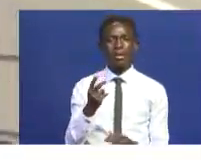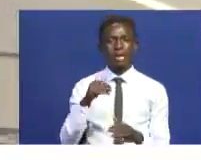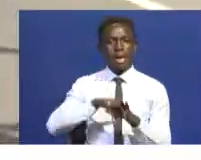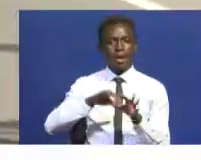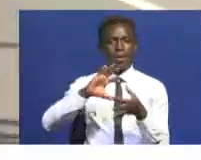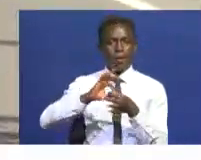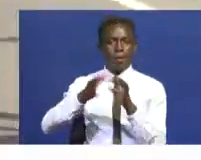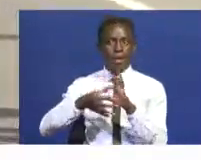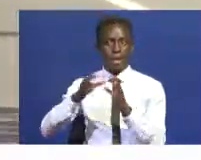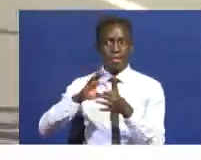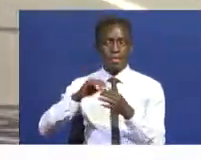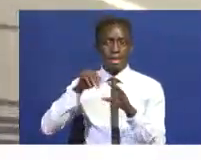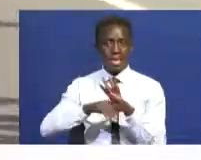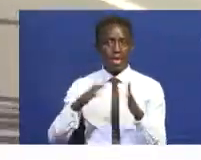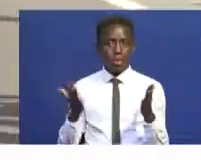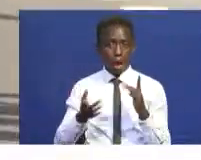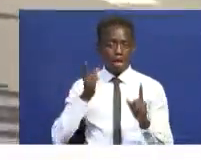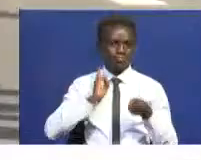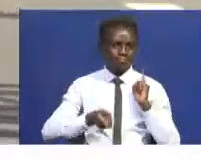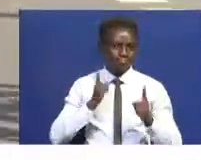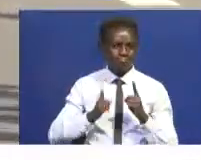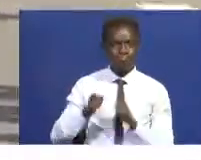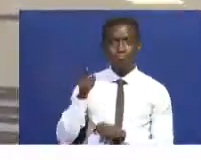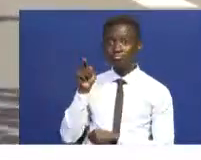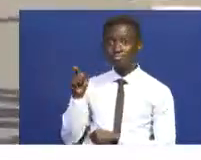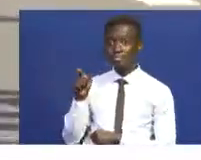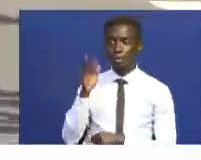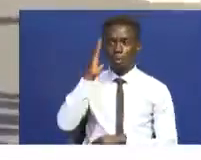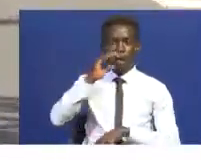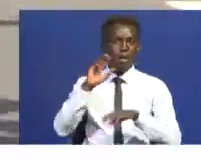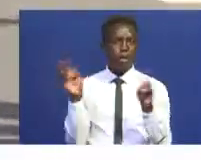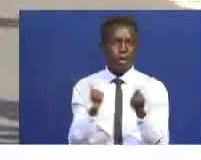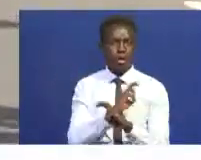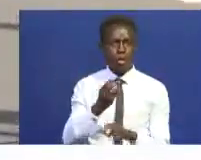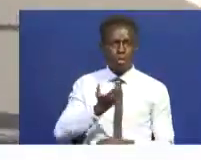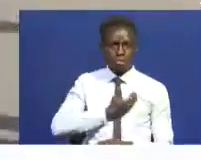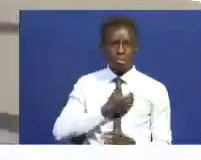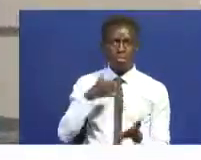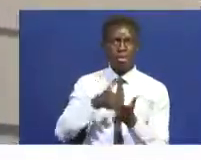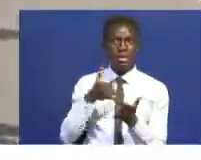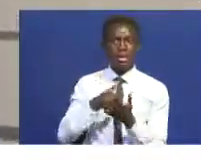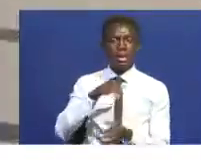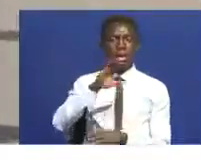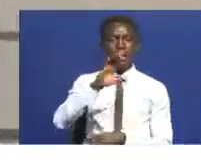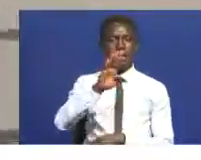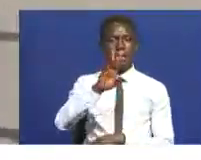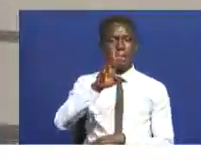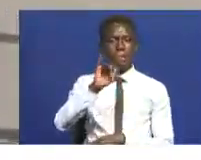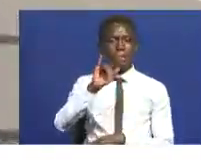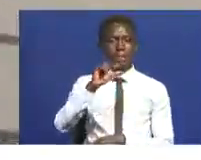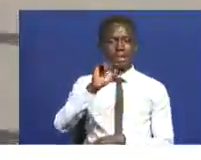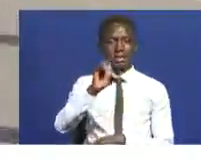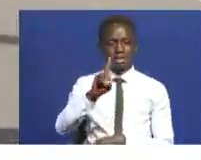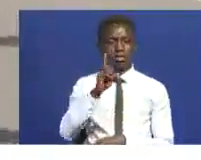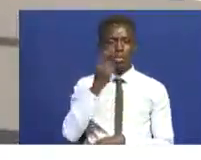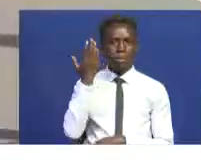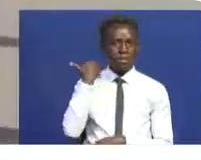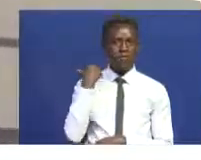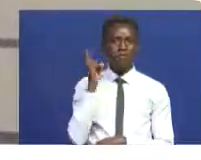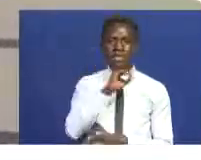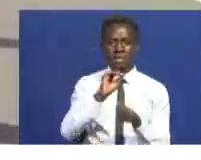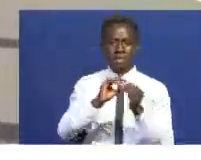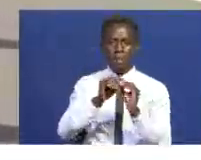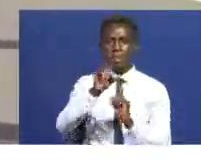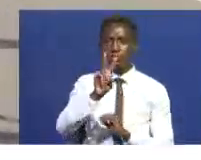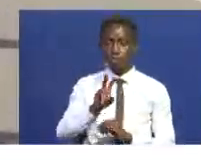Olimpiki kwenye marathoni. Atawania nishani hiyo pamoja na wenzake Bridget Kosgei aliyemaliza nyuma yake wakati wa michezo